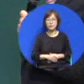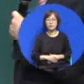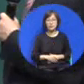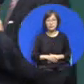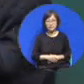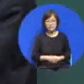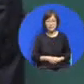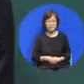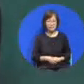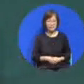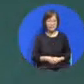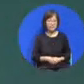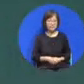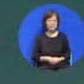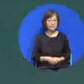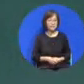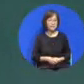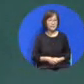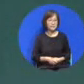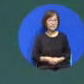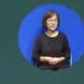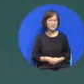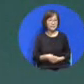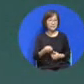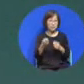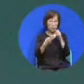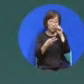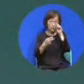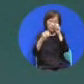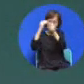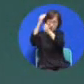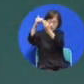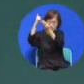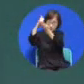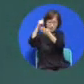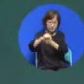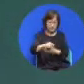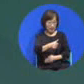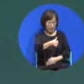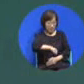blessings. 하나님께서 후대를 약속한 것은